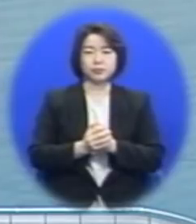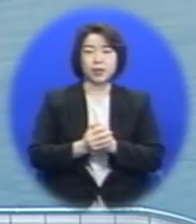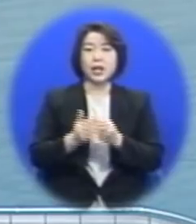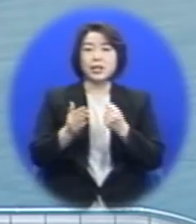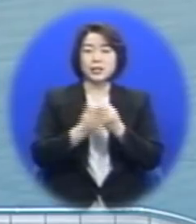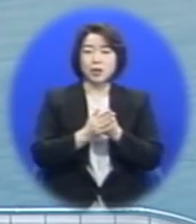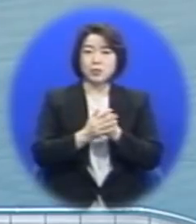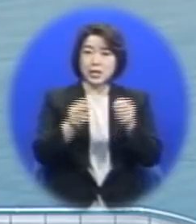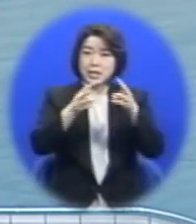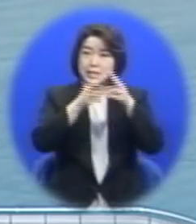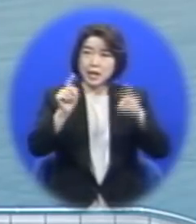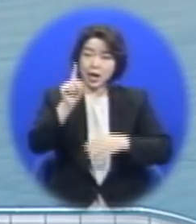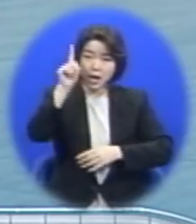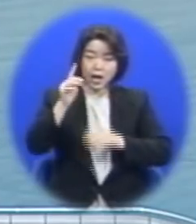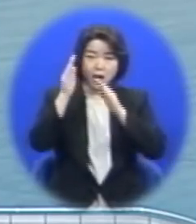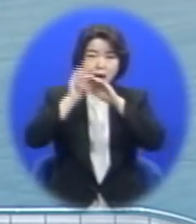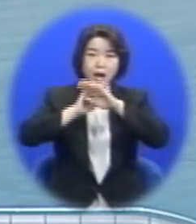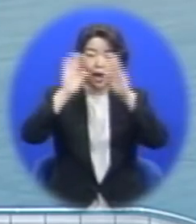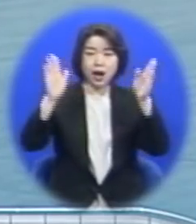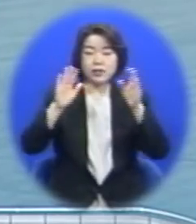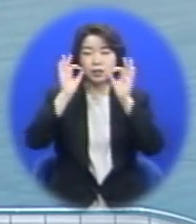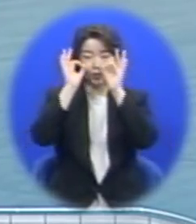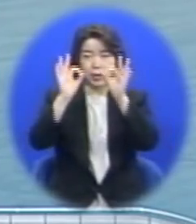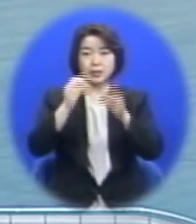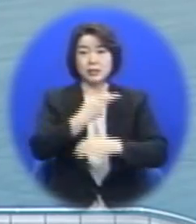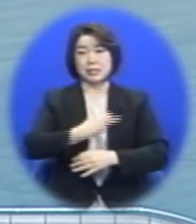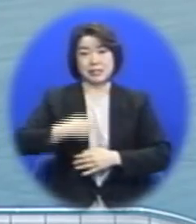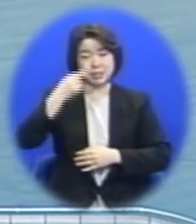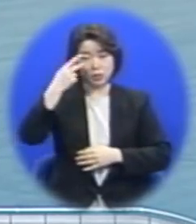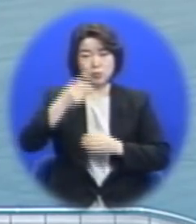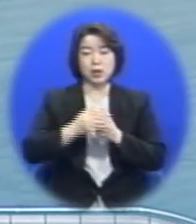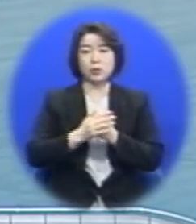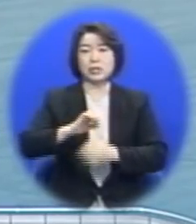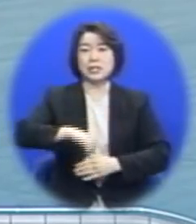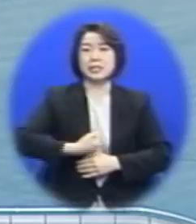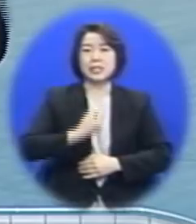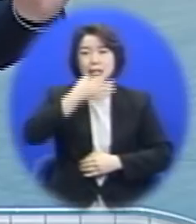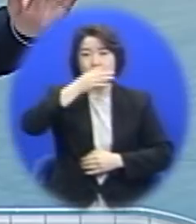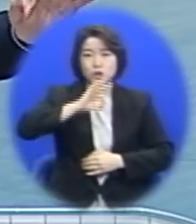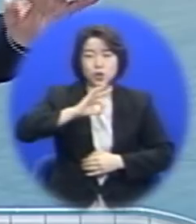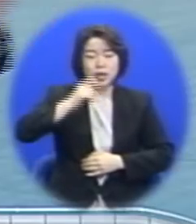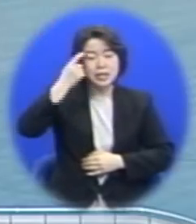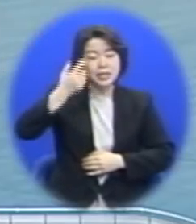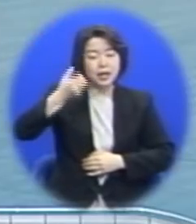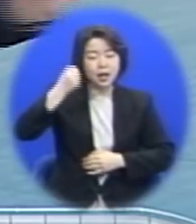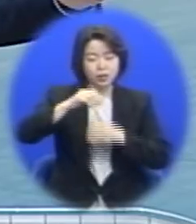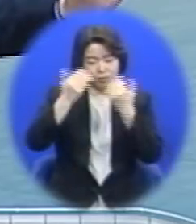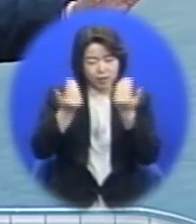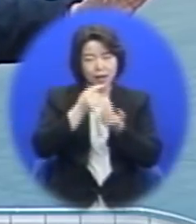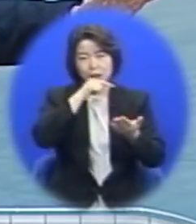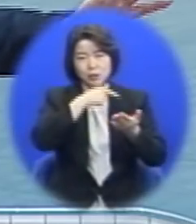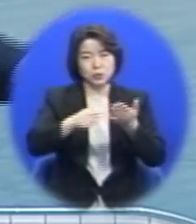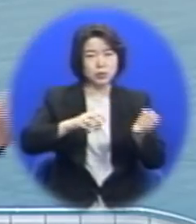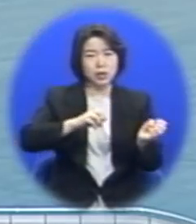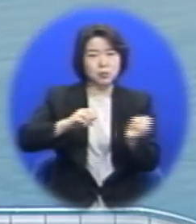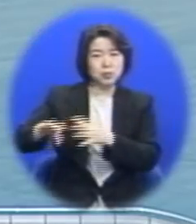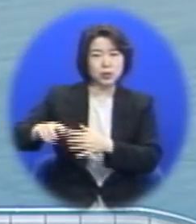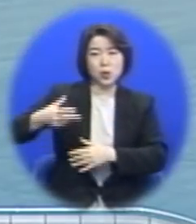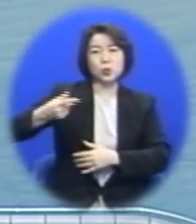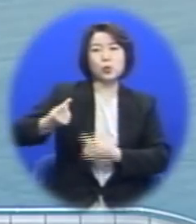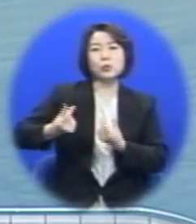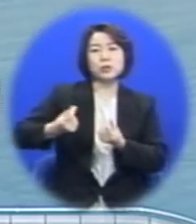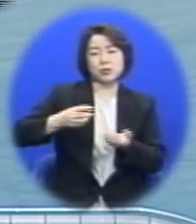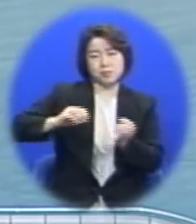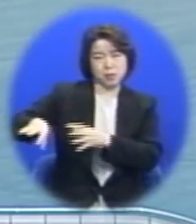그래서 삼층천을 보았던 사도 바울은 자기에게 유익하던 것 다 해로 여기고 배설물처럼 버렸다고